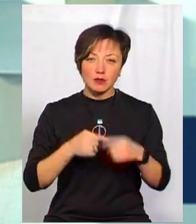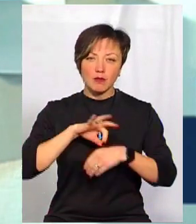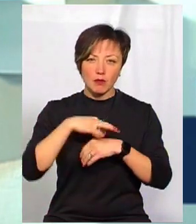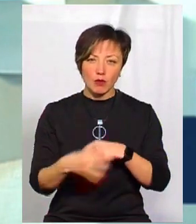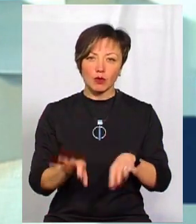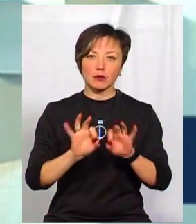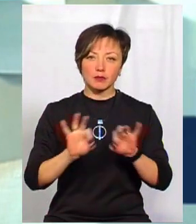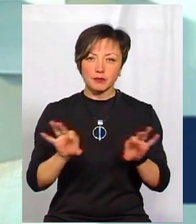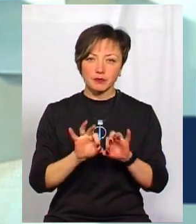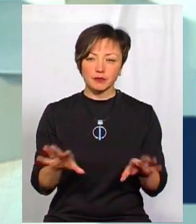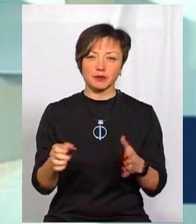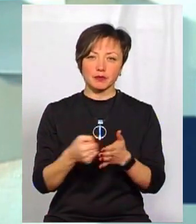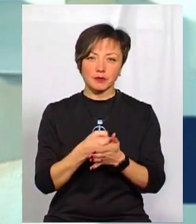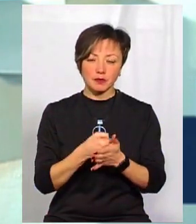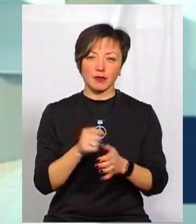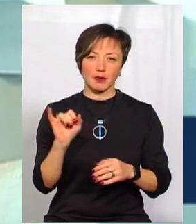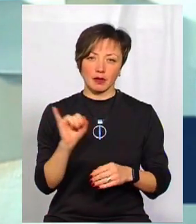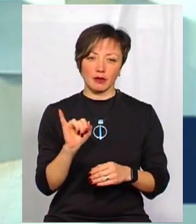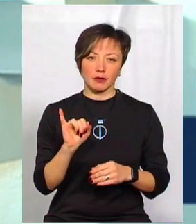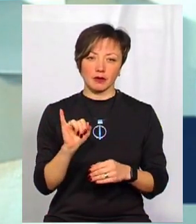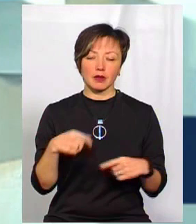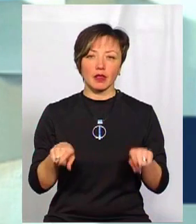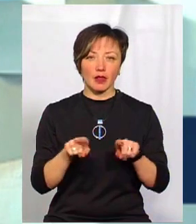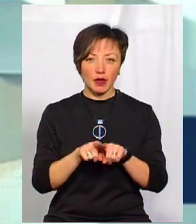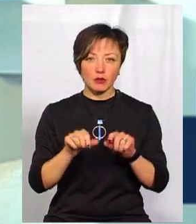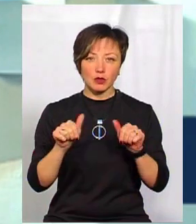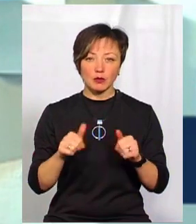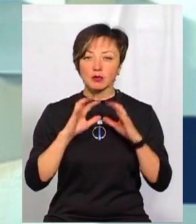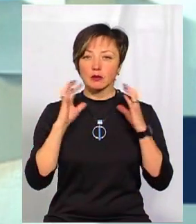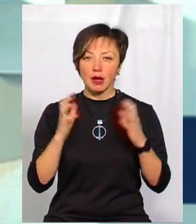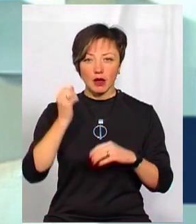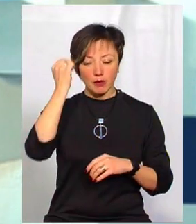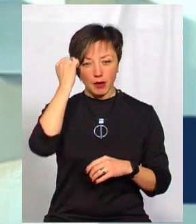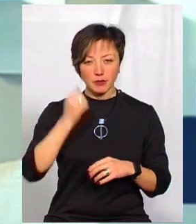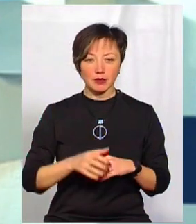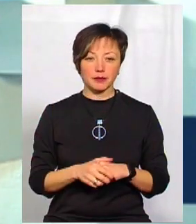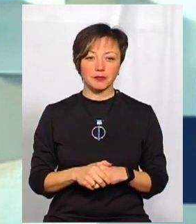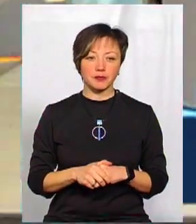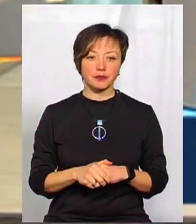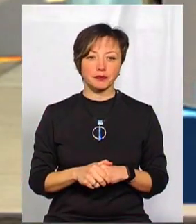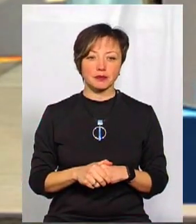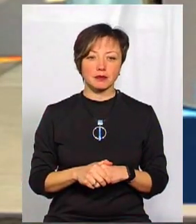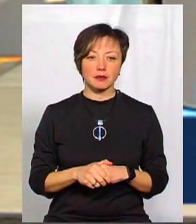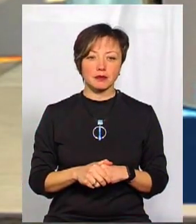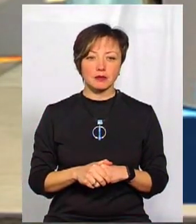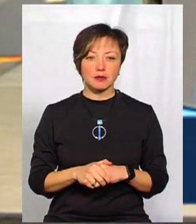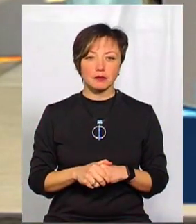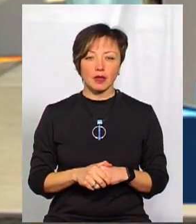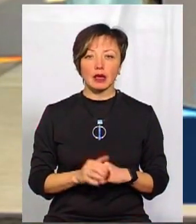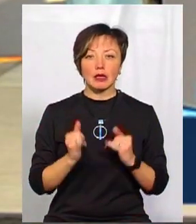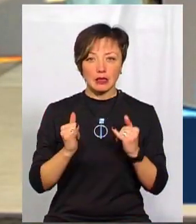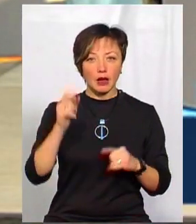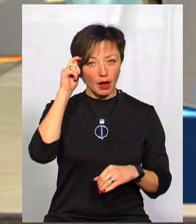говорить, добивається. І таким чином ми зберігаємо пам'ять. Так. І для нього, як і